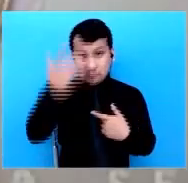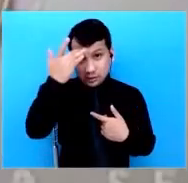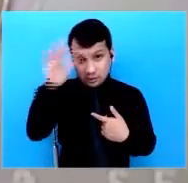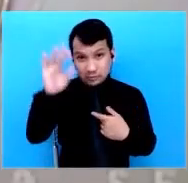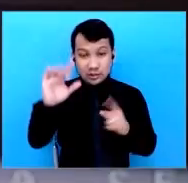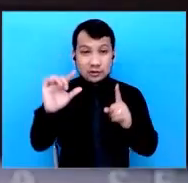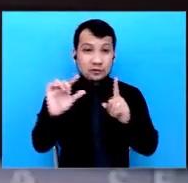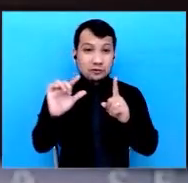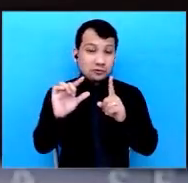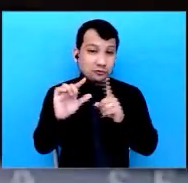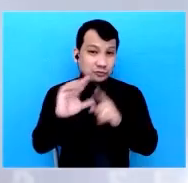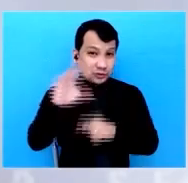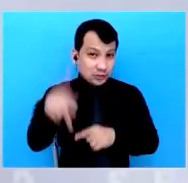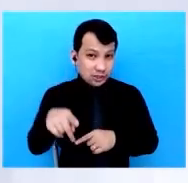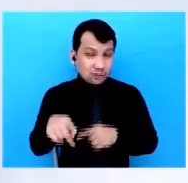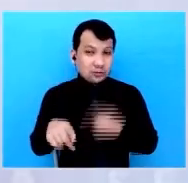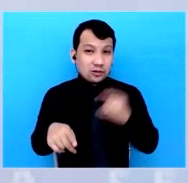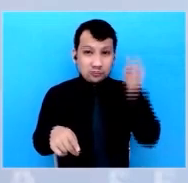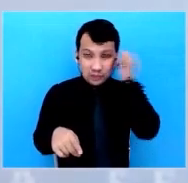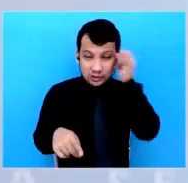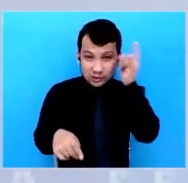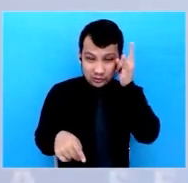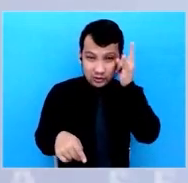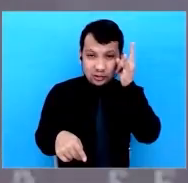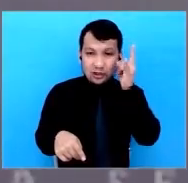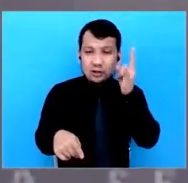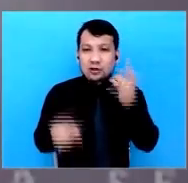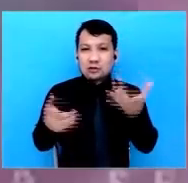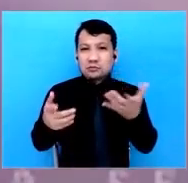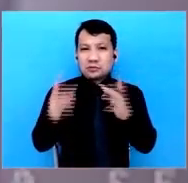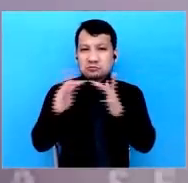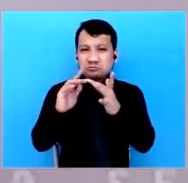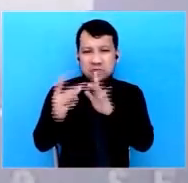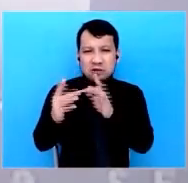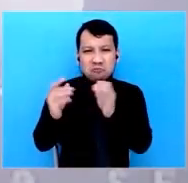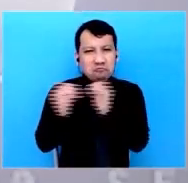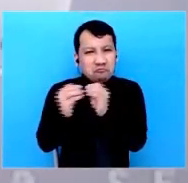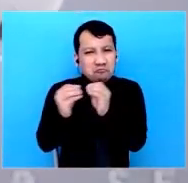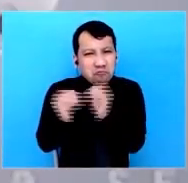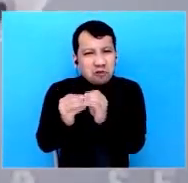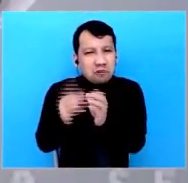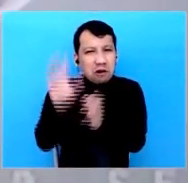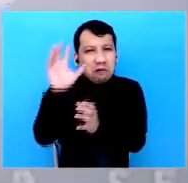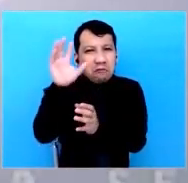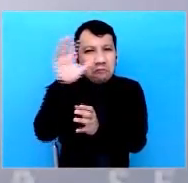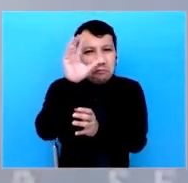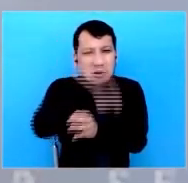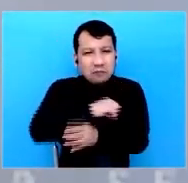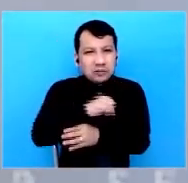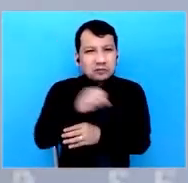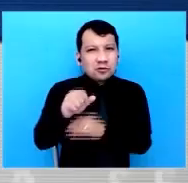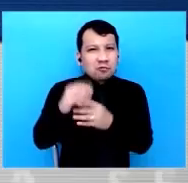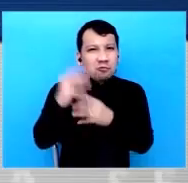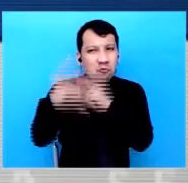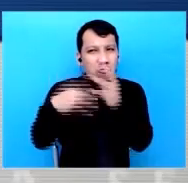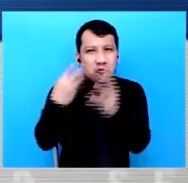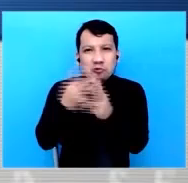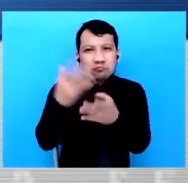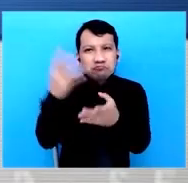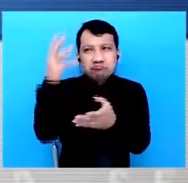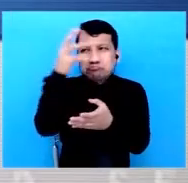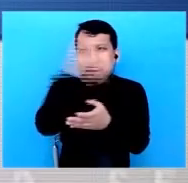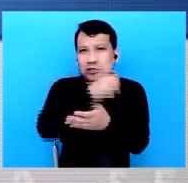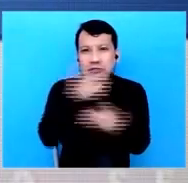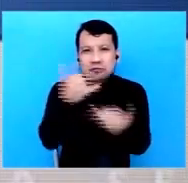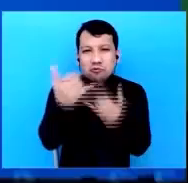currency, wireless internet, augmented reality headsets, at mukhang nahulaan ito ang mundo natin ngayon. Inaasahan raw